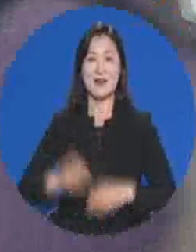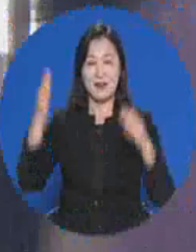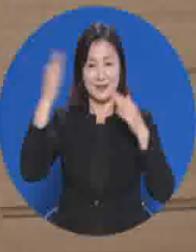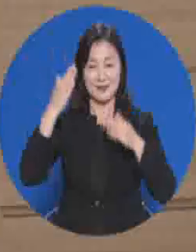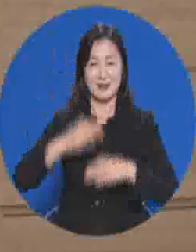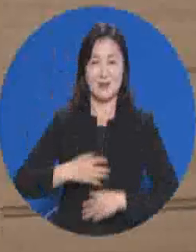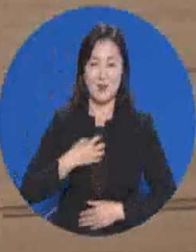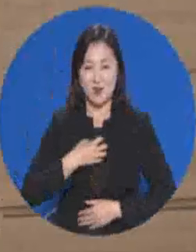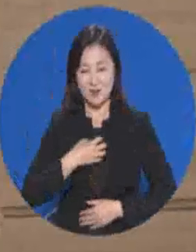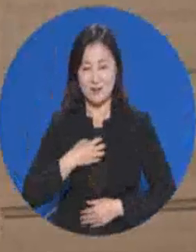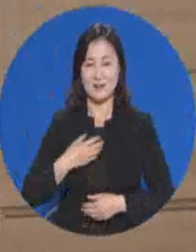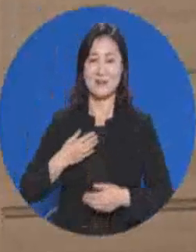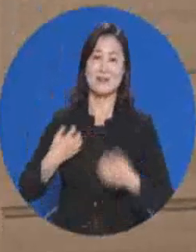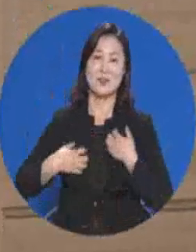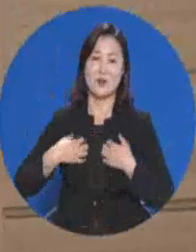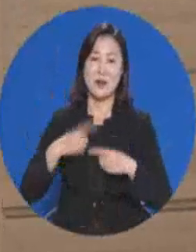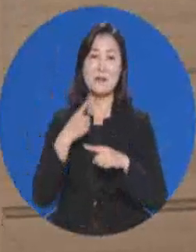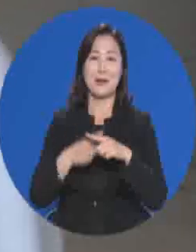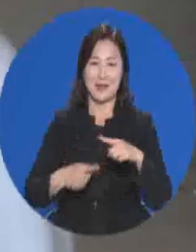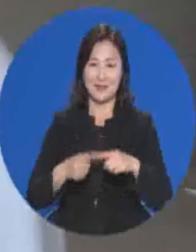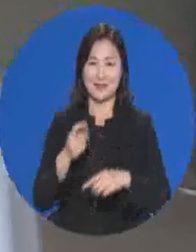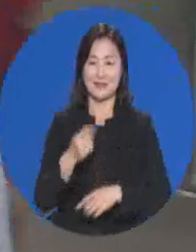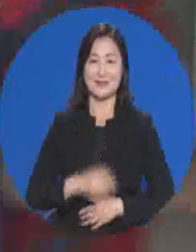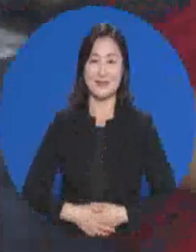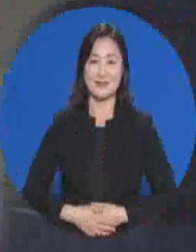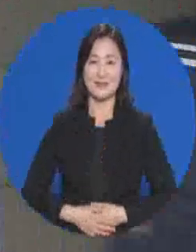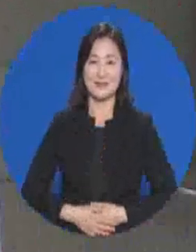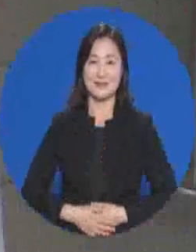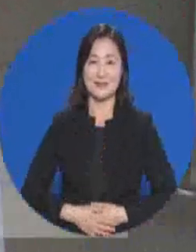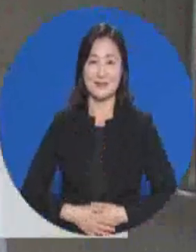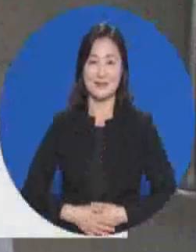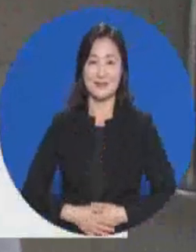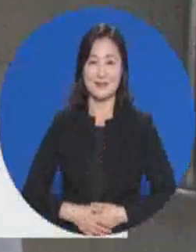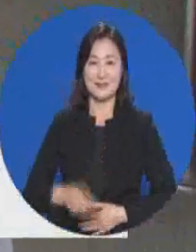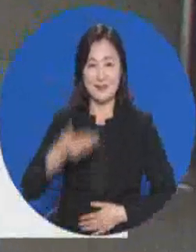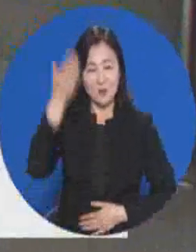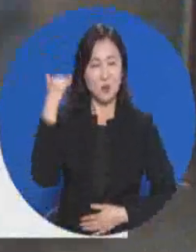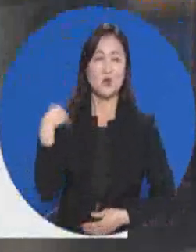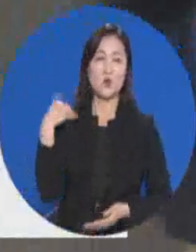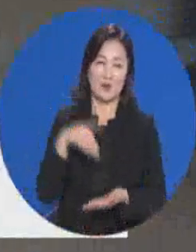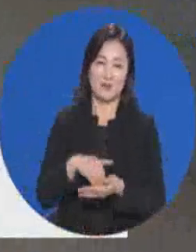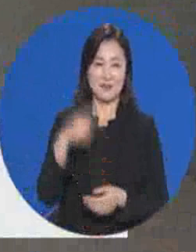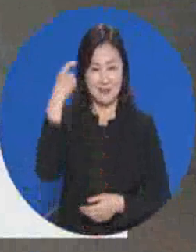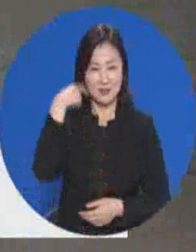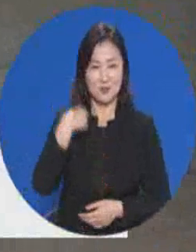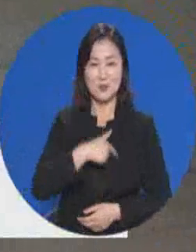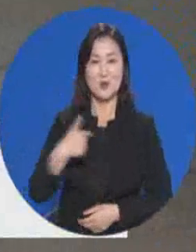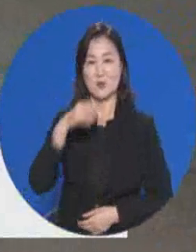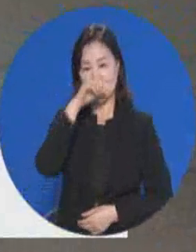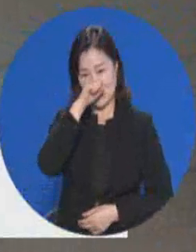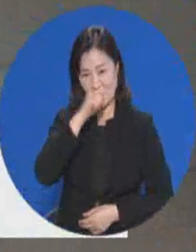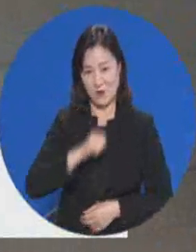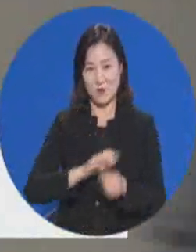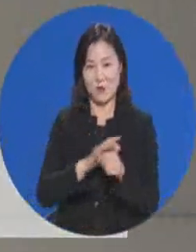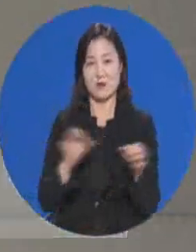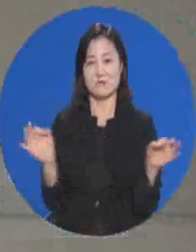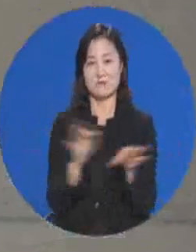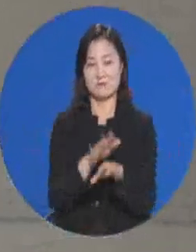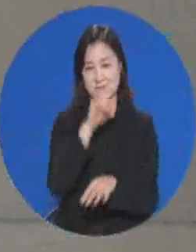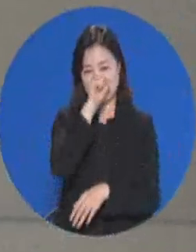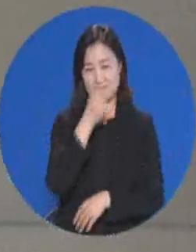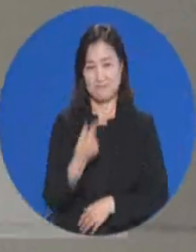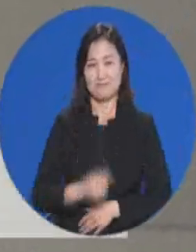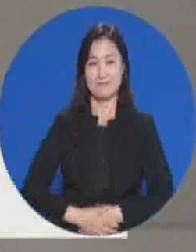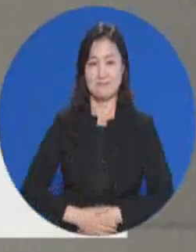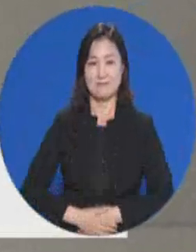학생들은 걱정 반, 설렘 반입니다. 다시 예전으로 돌아간 것 같아서 너무 좋아요. 코로나도 이제 빨리 끝났으면 좋겠어요.